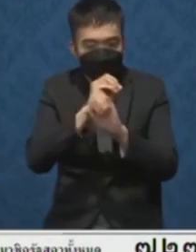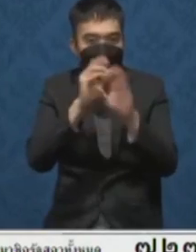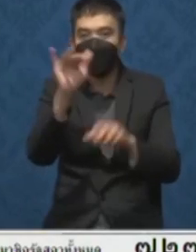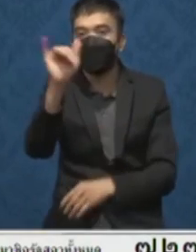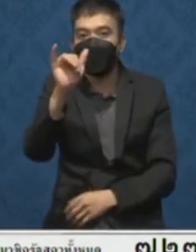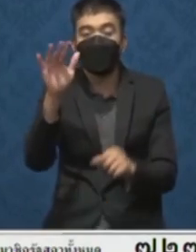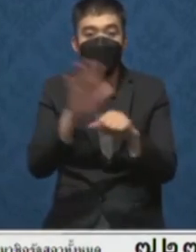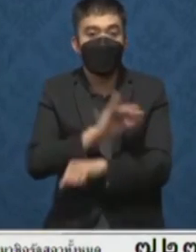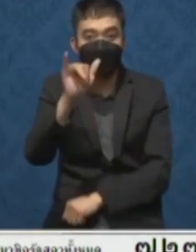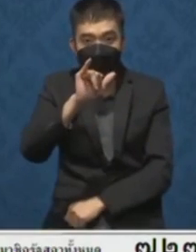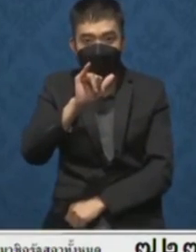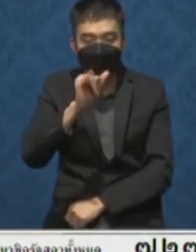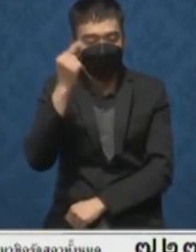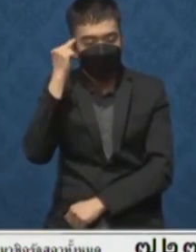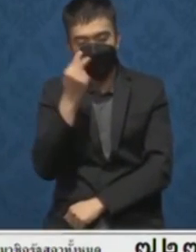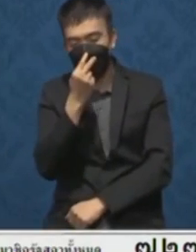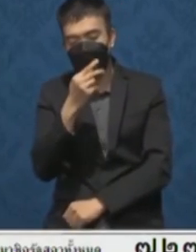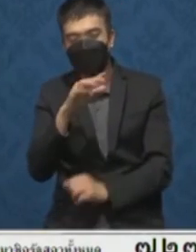ศราชาติแล้วไม่น่าจะมี